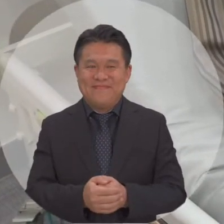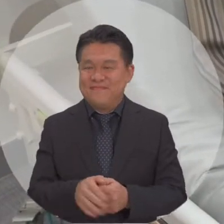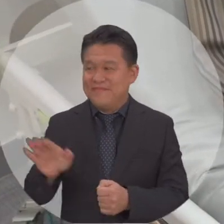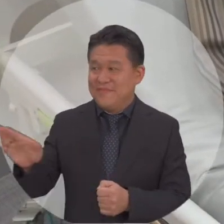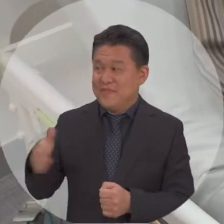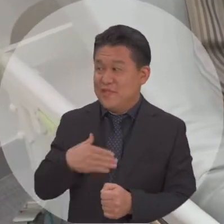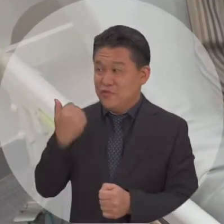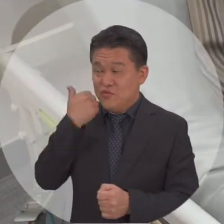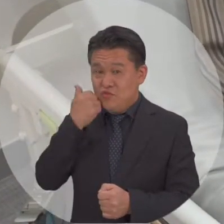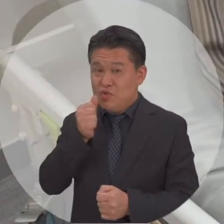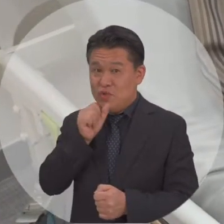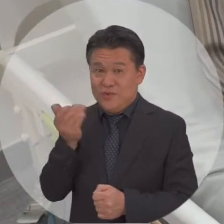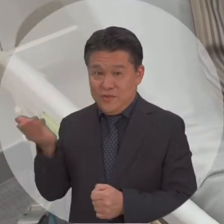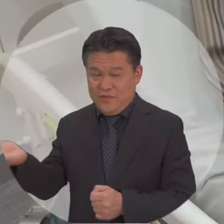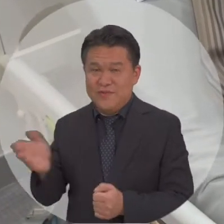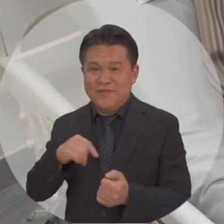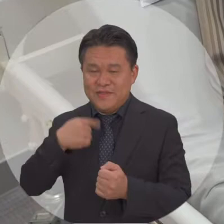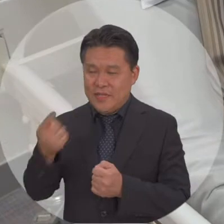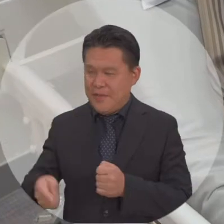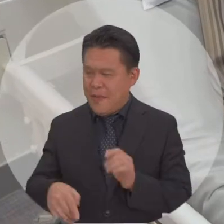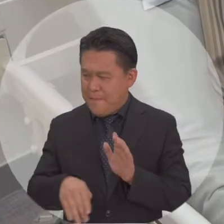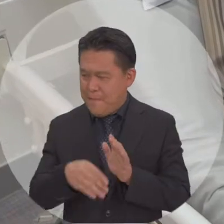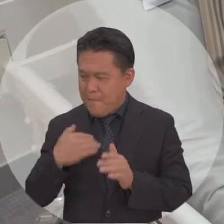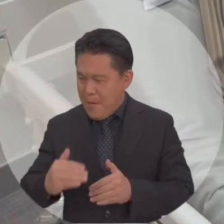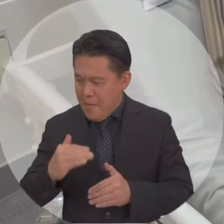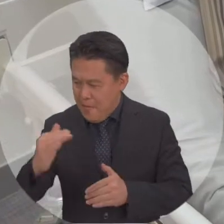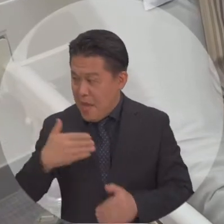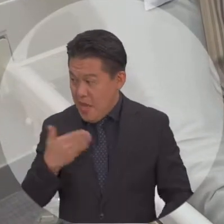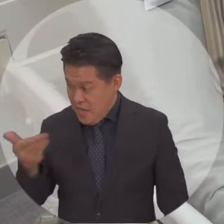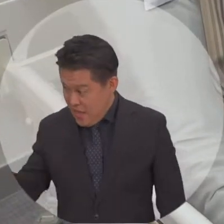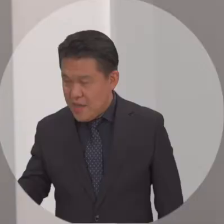대상자에게 자기소개 후 진행 순서를 설명합니다